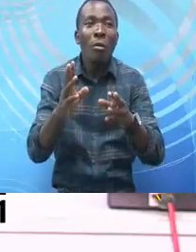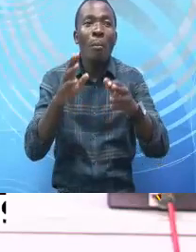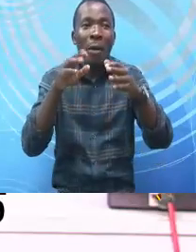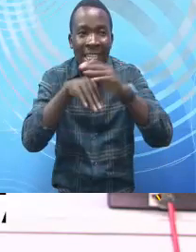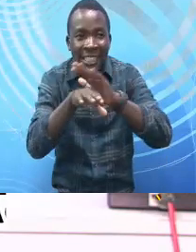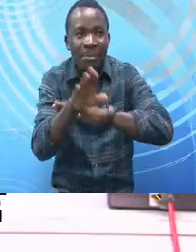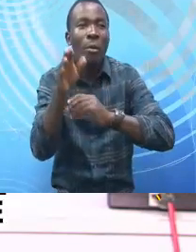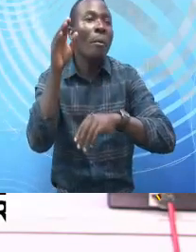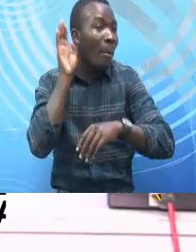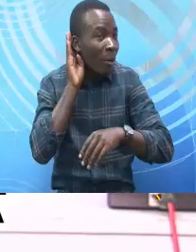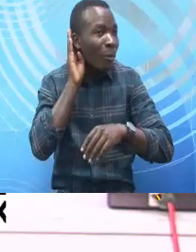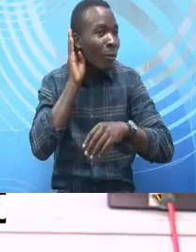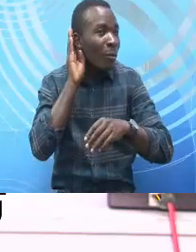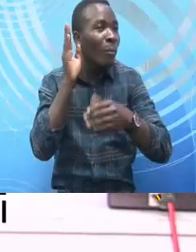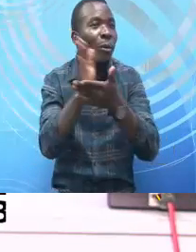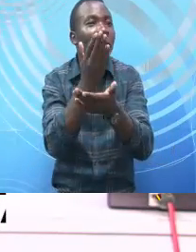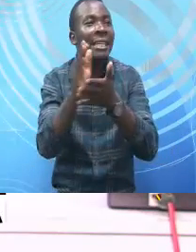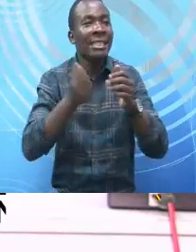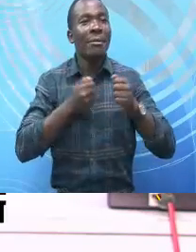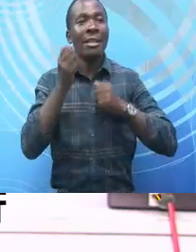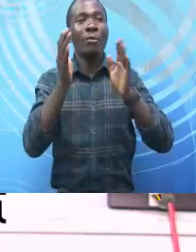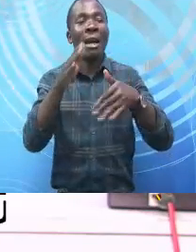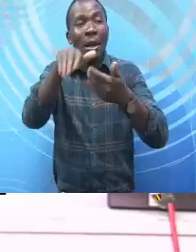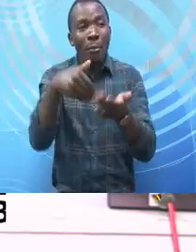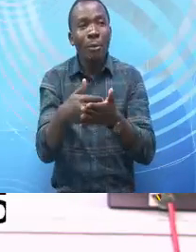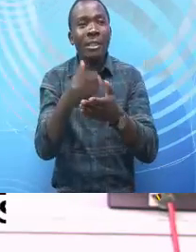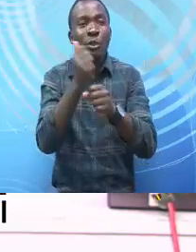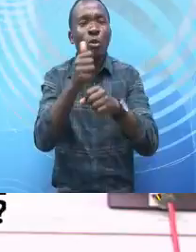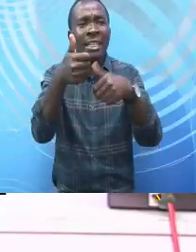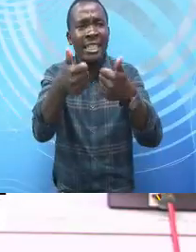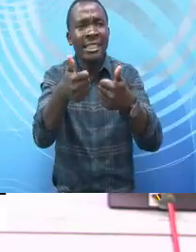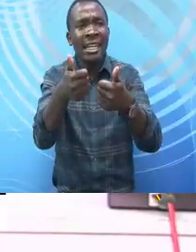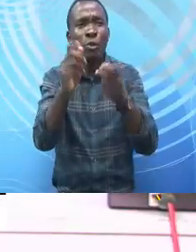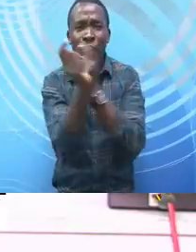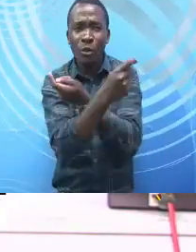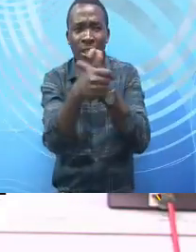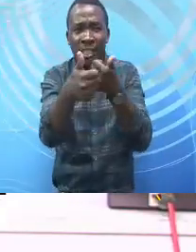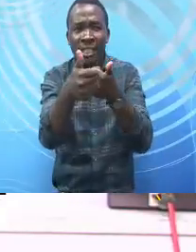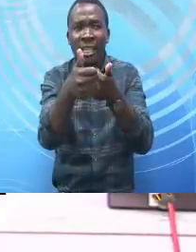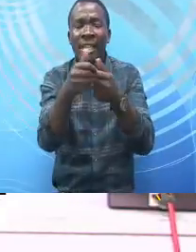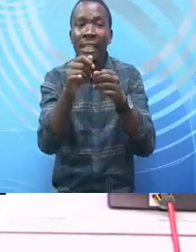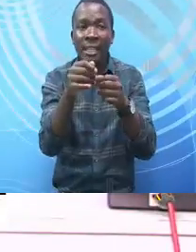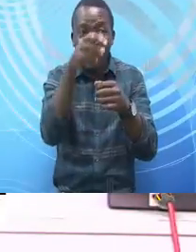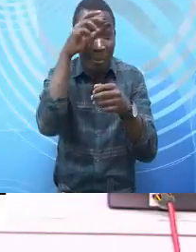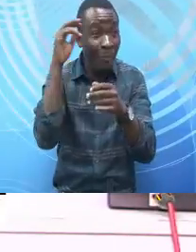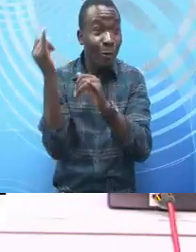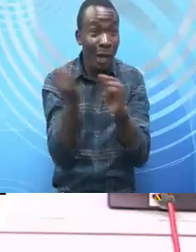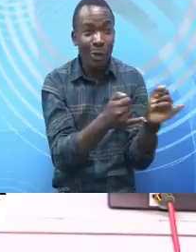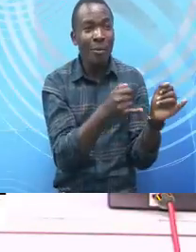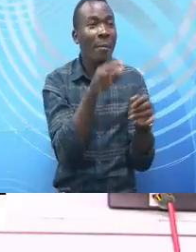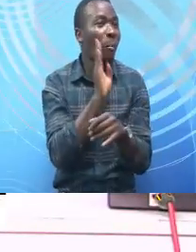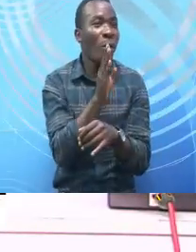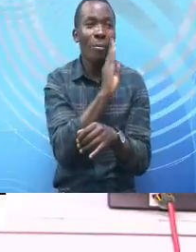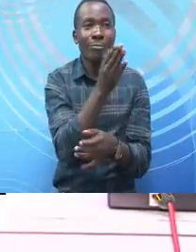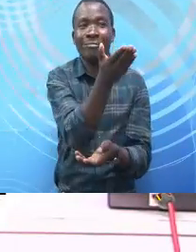yo gusangiza abanyarwanda bose amakuru igende inoga kandi ibe mu mwanya wayo. Niyo mpamvu twatumiye umutumirwa wacu uyu